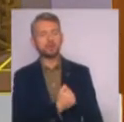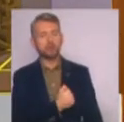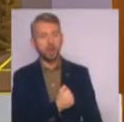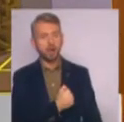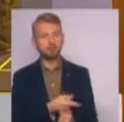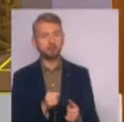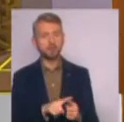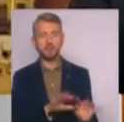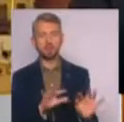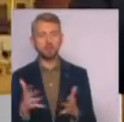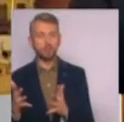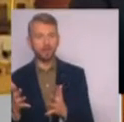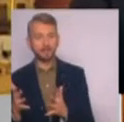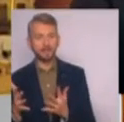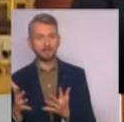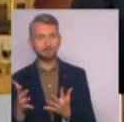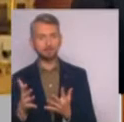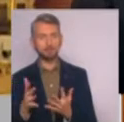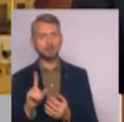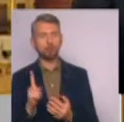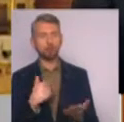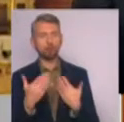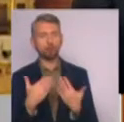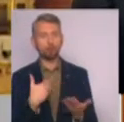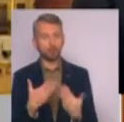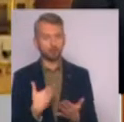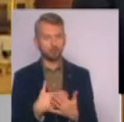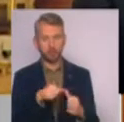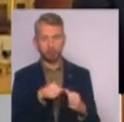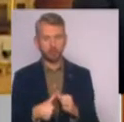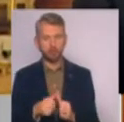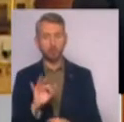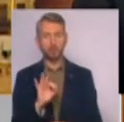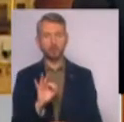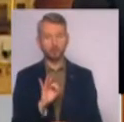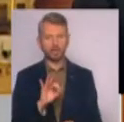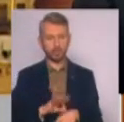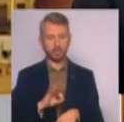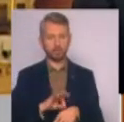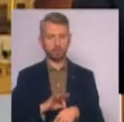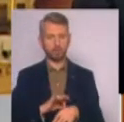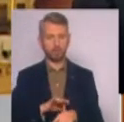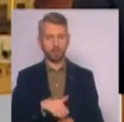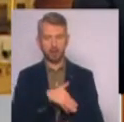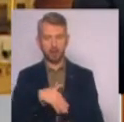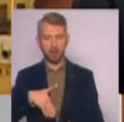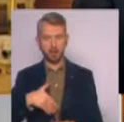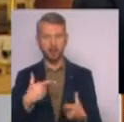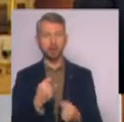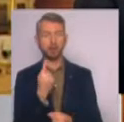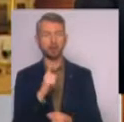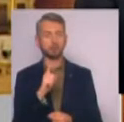це відбувається, що стосується, наприклад, хронічно-обструктивного захворювання легень, де одним із